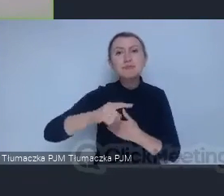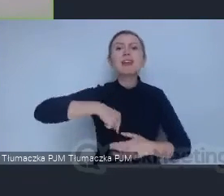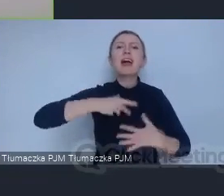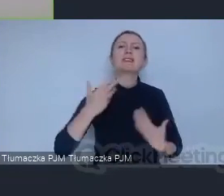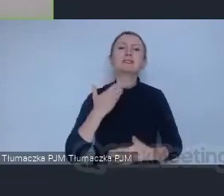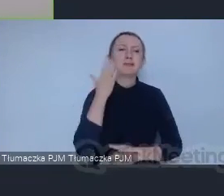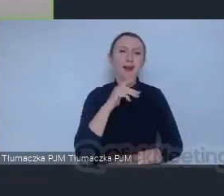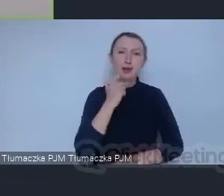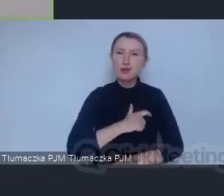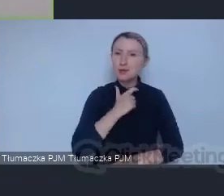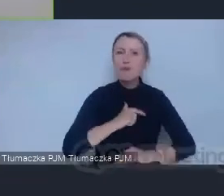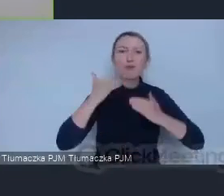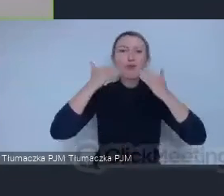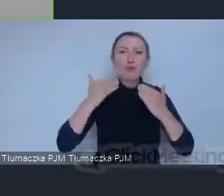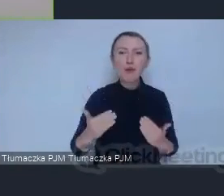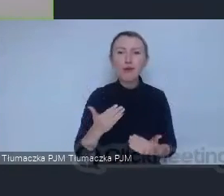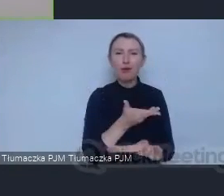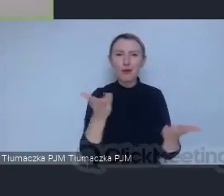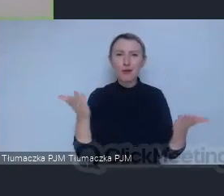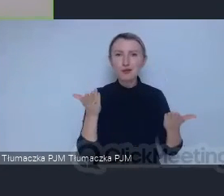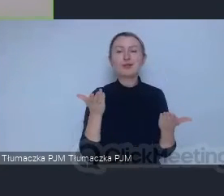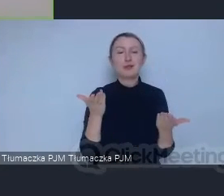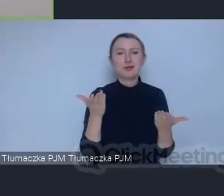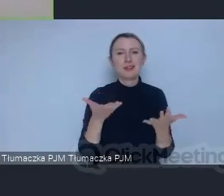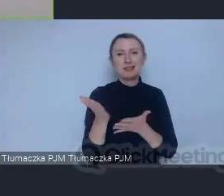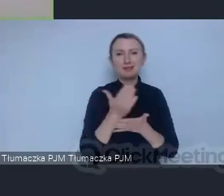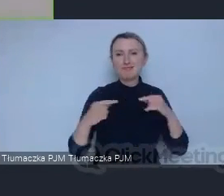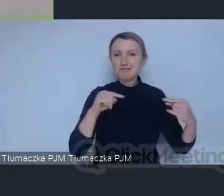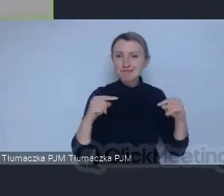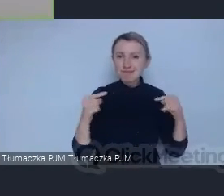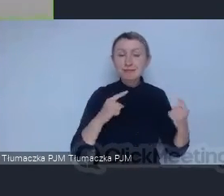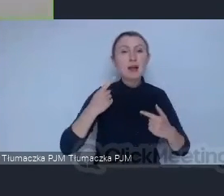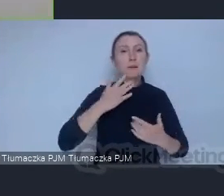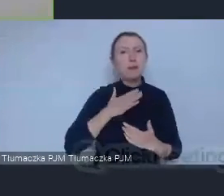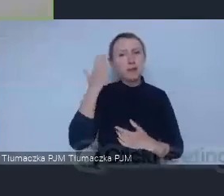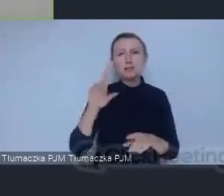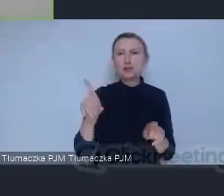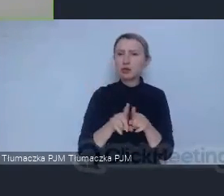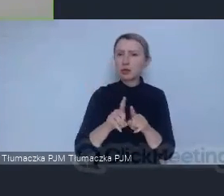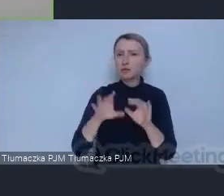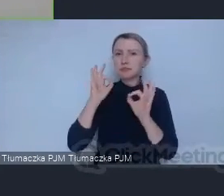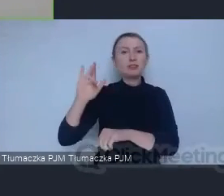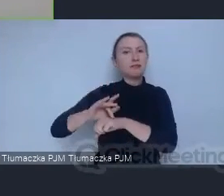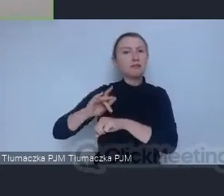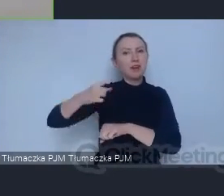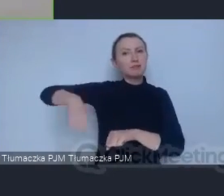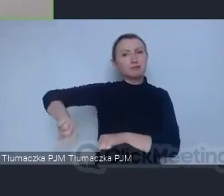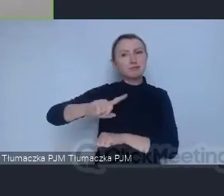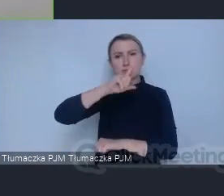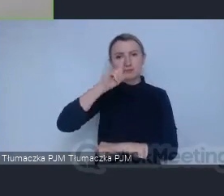serdecznie podziękować za tę dyskusję. Mam nadzieję, że ona też była owocna dla naszych